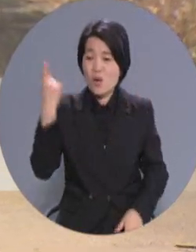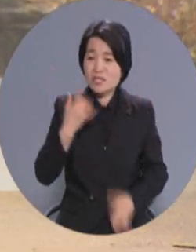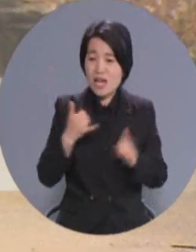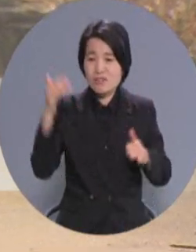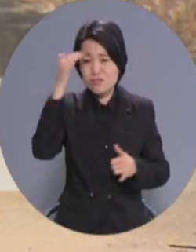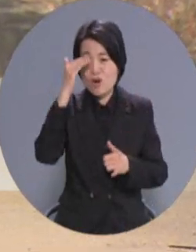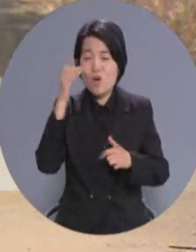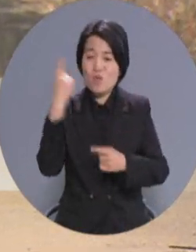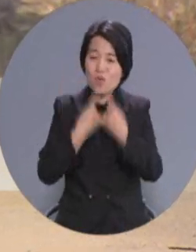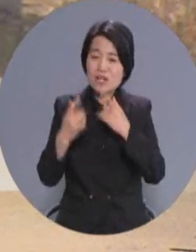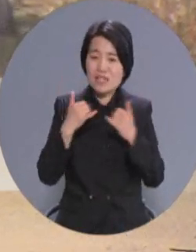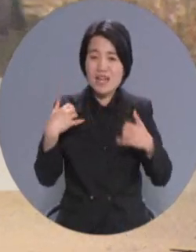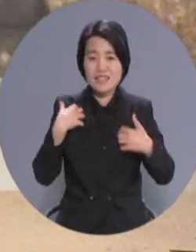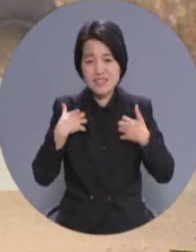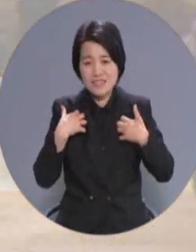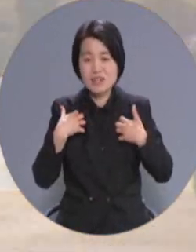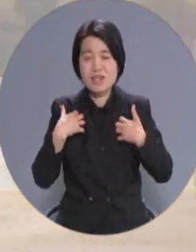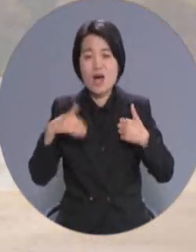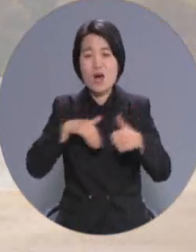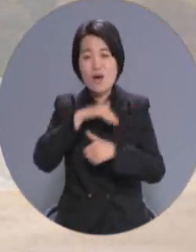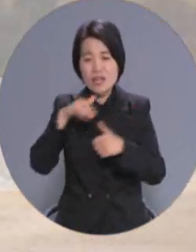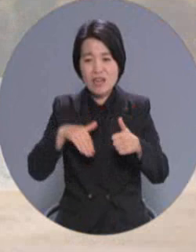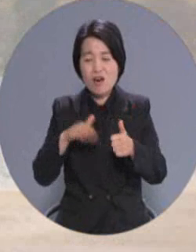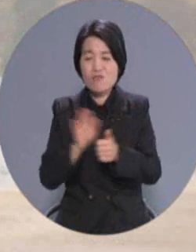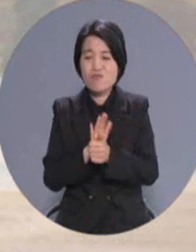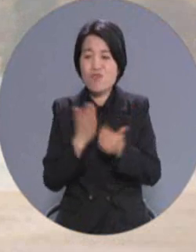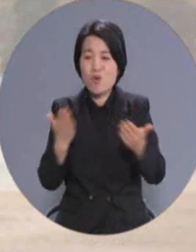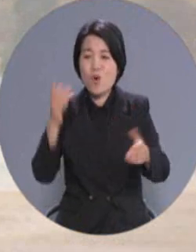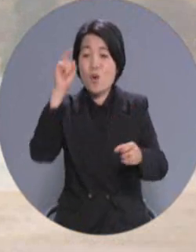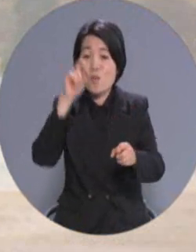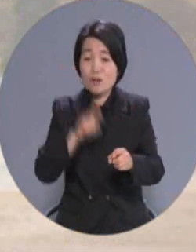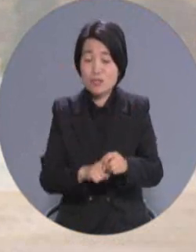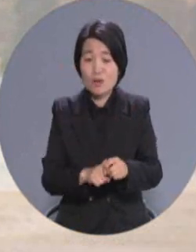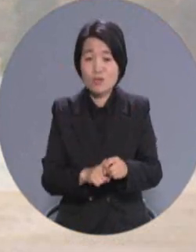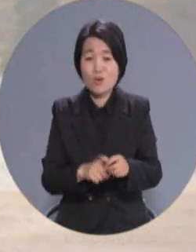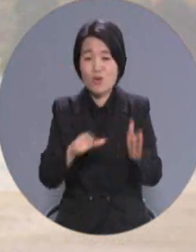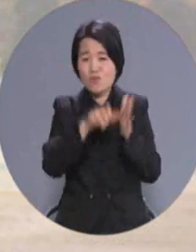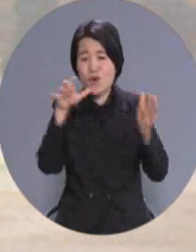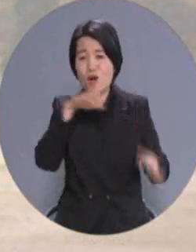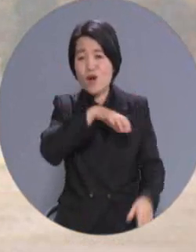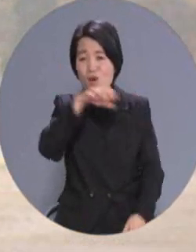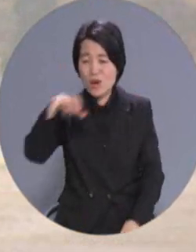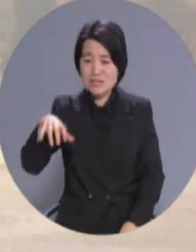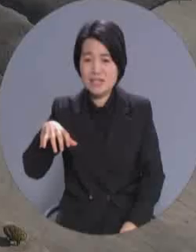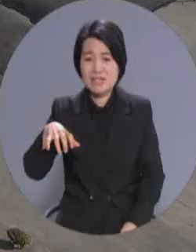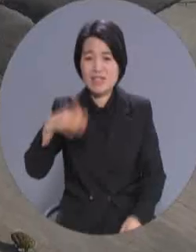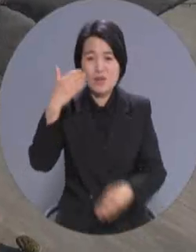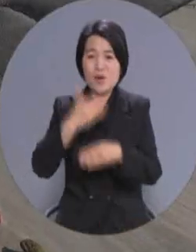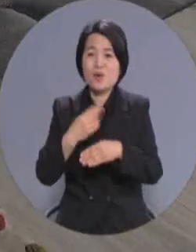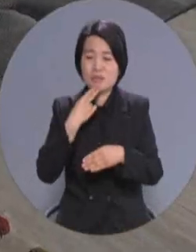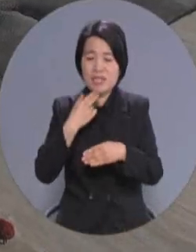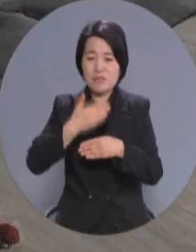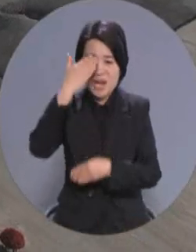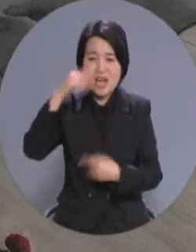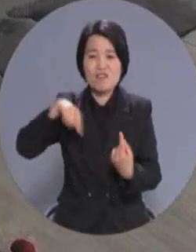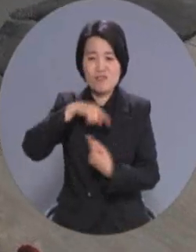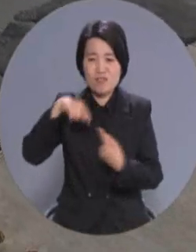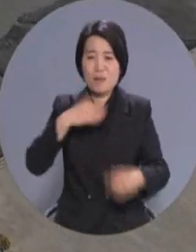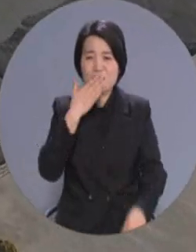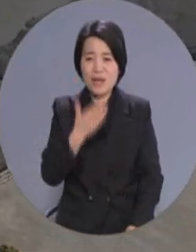관광객들에게 즐겁고 안전한 여행 환경을 제공하기 위해 주요 명소에 대해 정상운영을 진행할